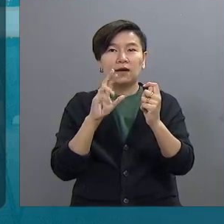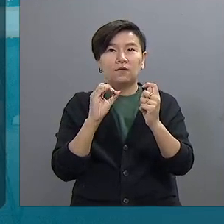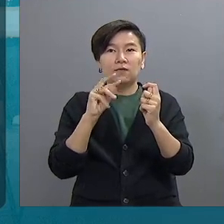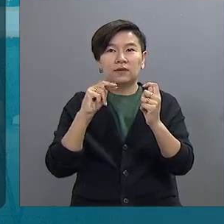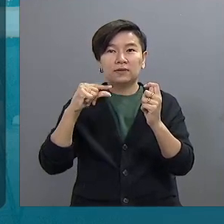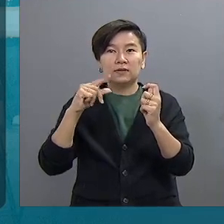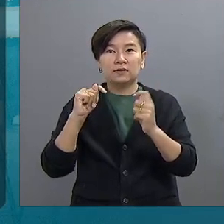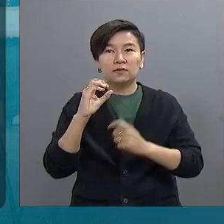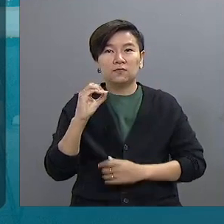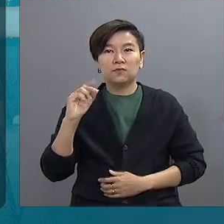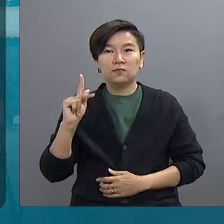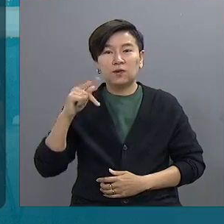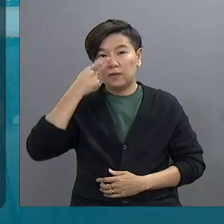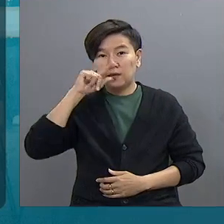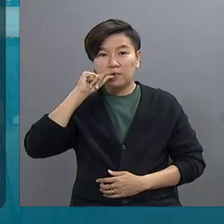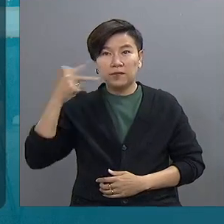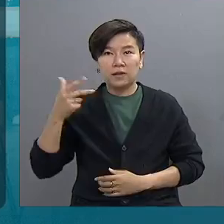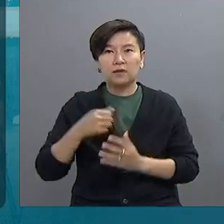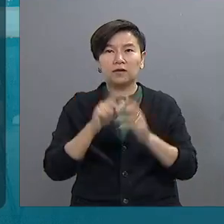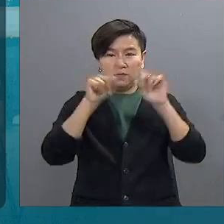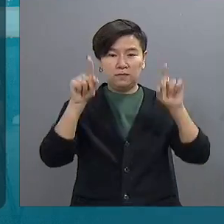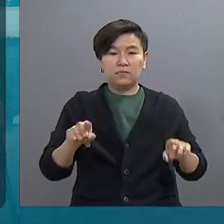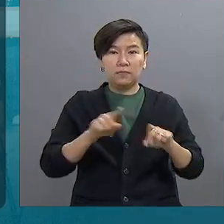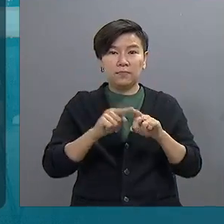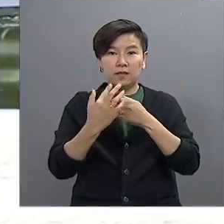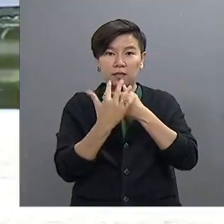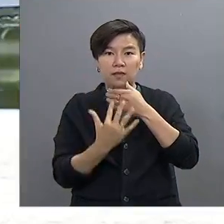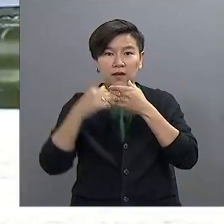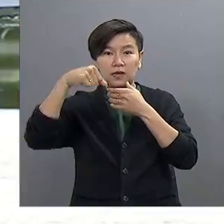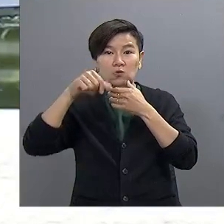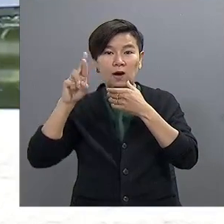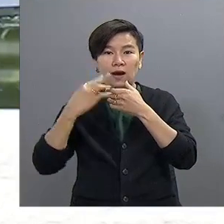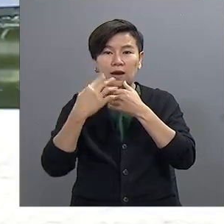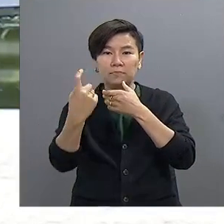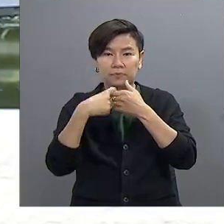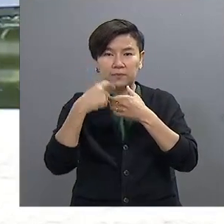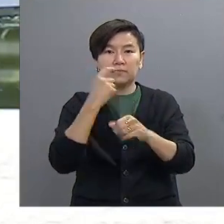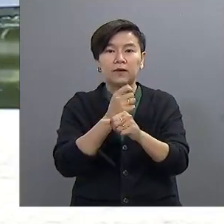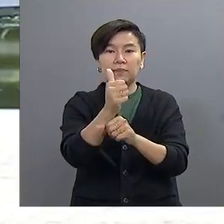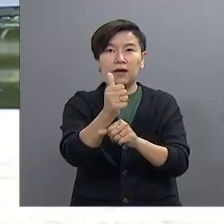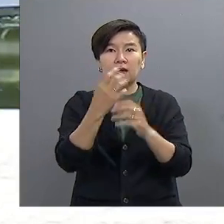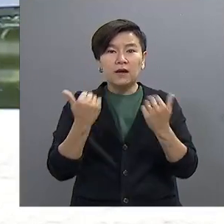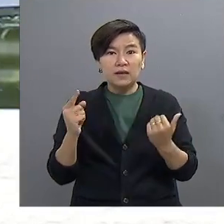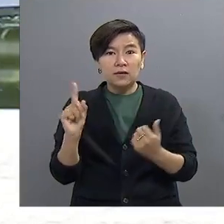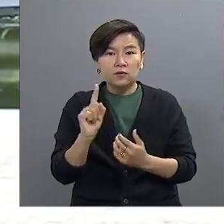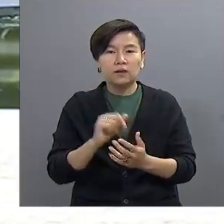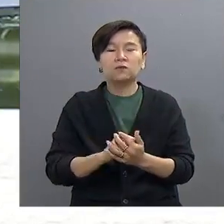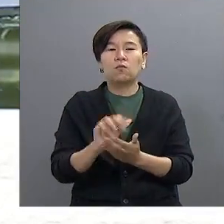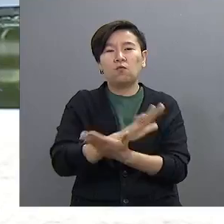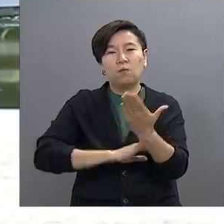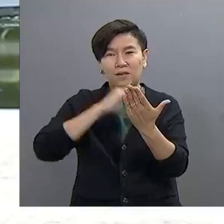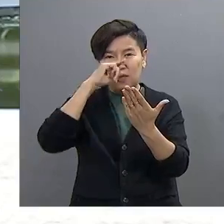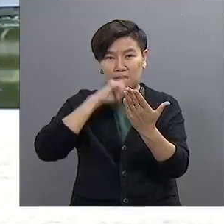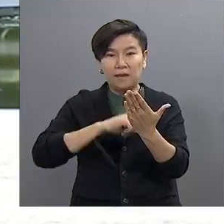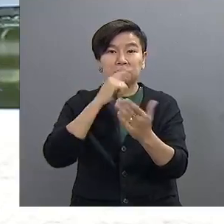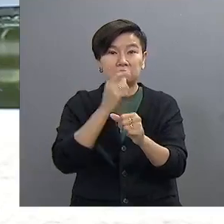คุณจะสแกน QR Code หน้าจอก็ได้เลยนะคะคุณผู้ชมตอนนี้ประเทศเปิดแล้วค่ะโควิดก็ซานะคะจึ